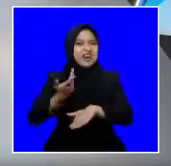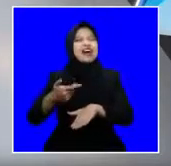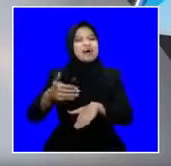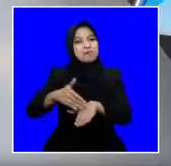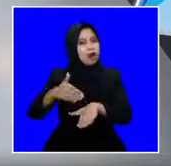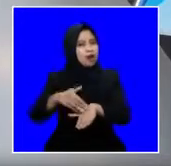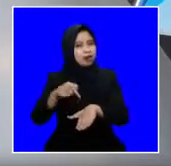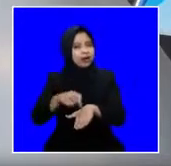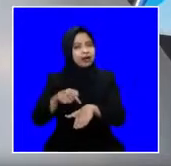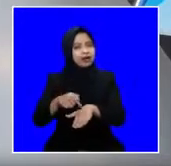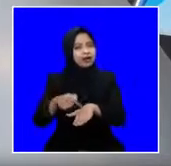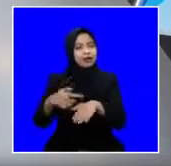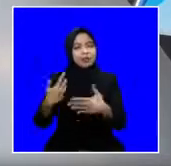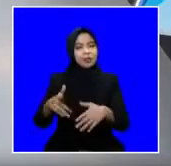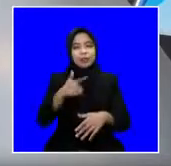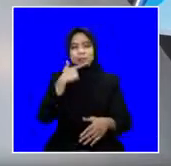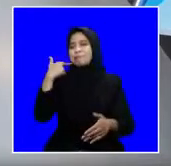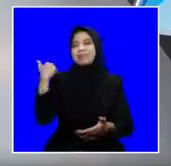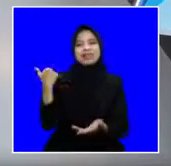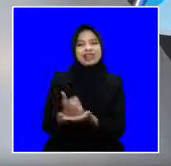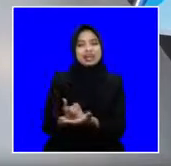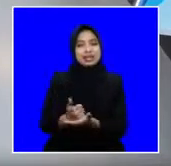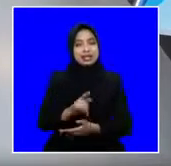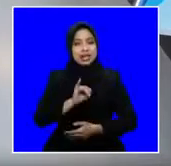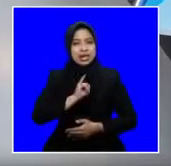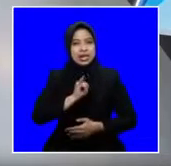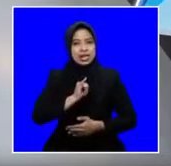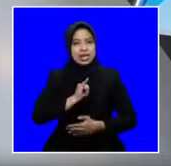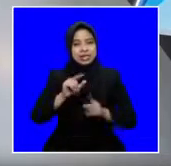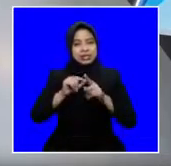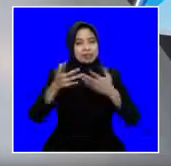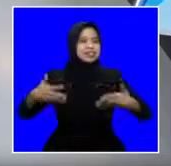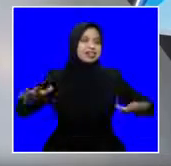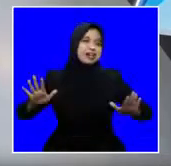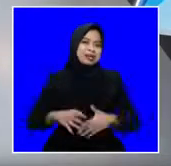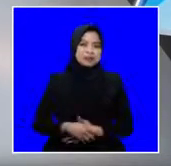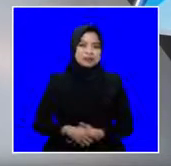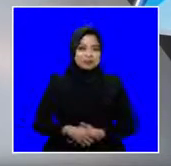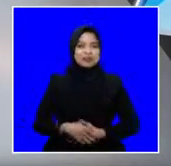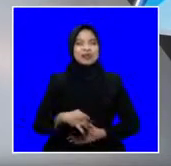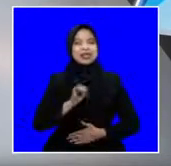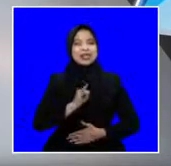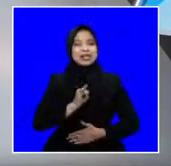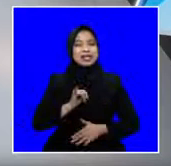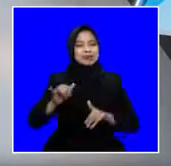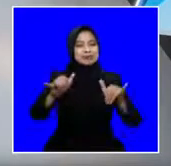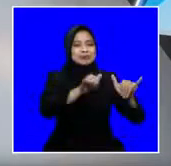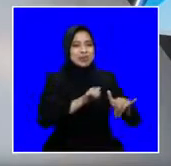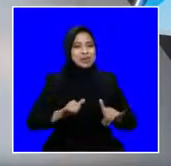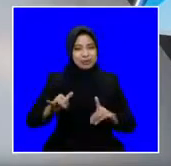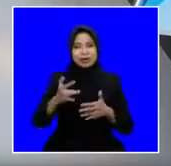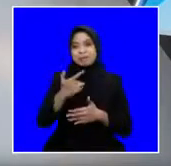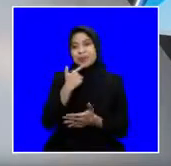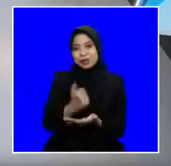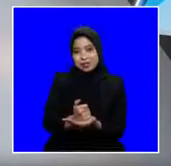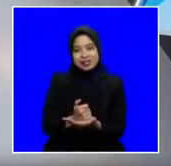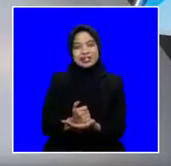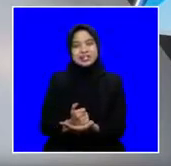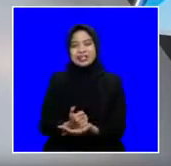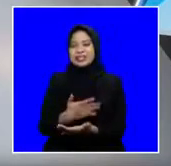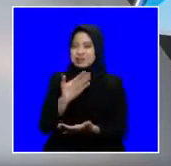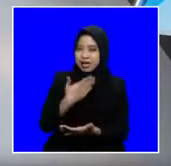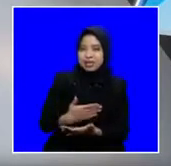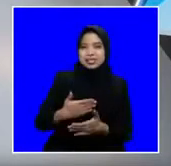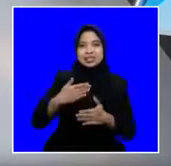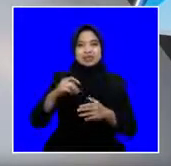suatu sektor yang sangat penting untuk identitas dan kebinekaan negara kita. Identitas dan kebinekaan negara kita. Terima kasih, Mas Menteri. Terima kasih,